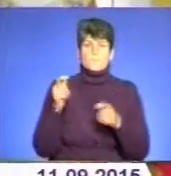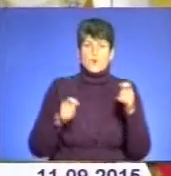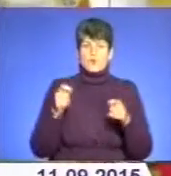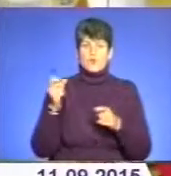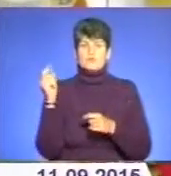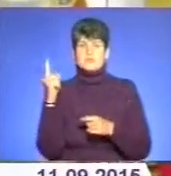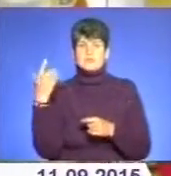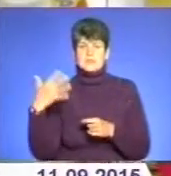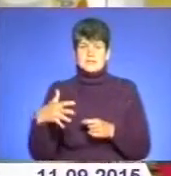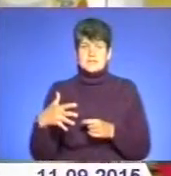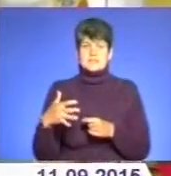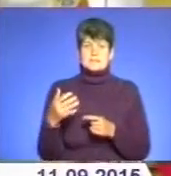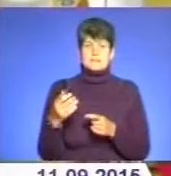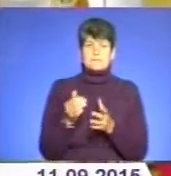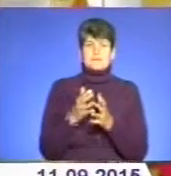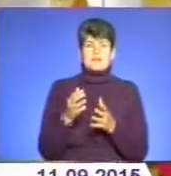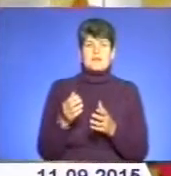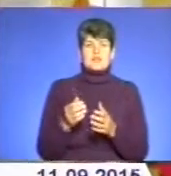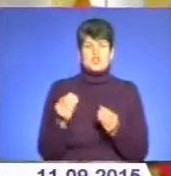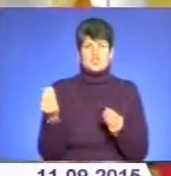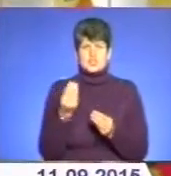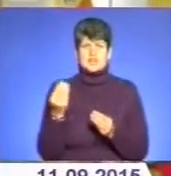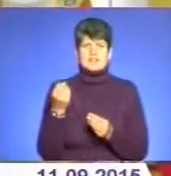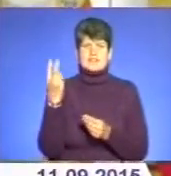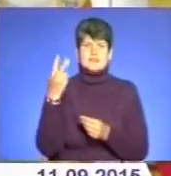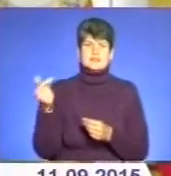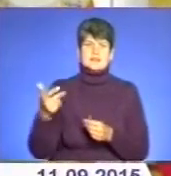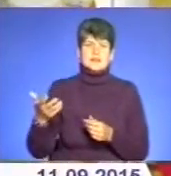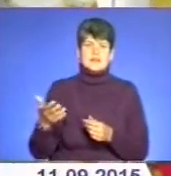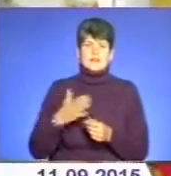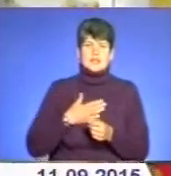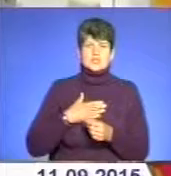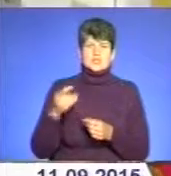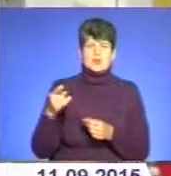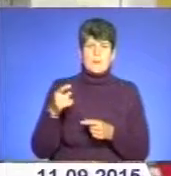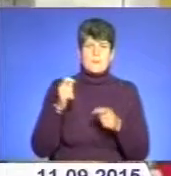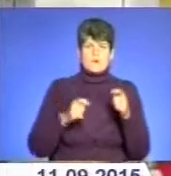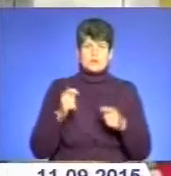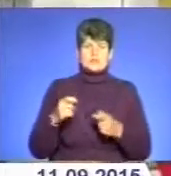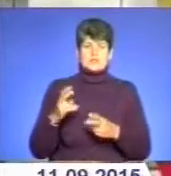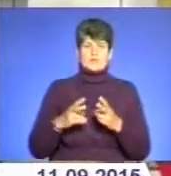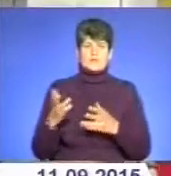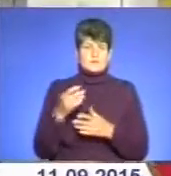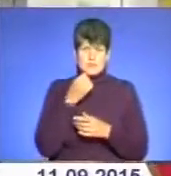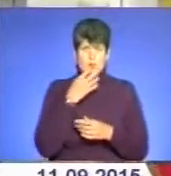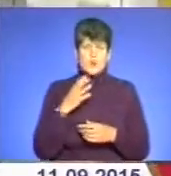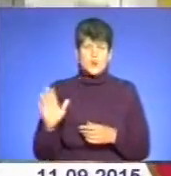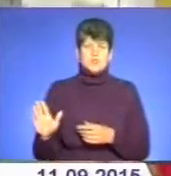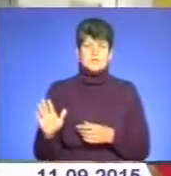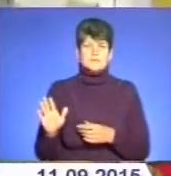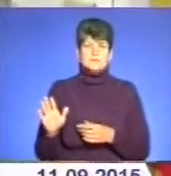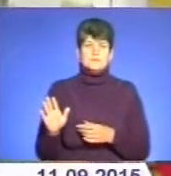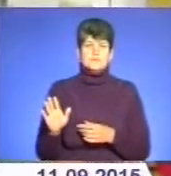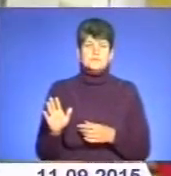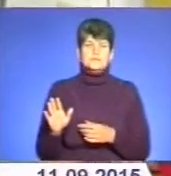11,50, менше жирне, більше жирне, 12 гривень. Таке наше тернопільське молоко заводу, це хороша продукція. Хороша продукція,